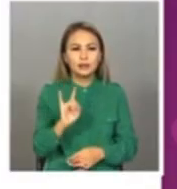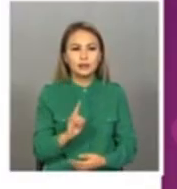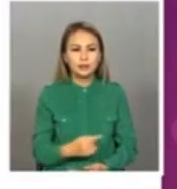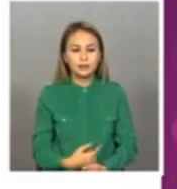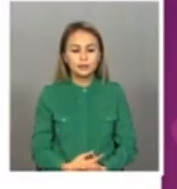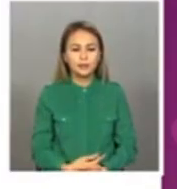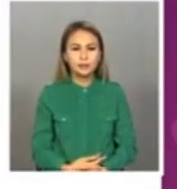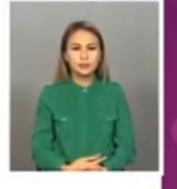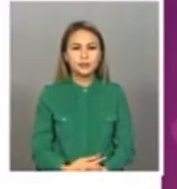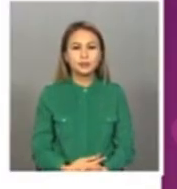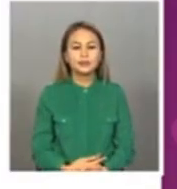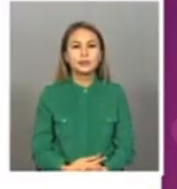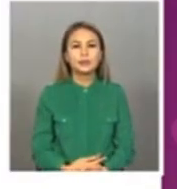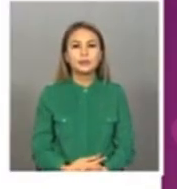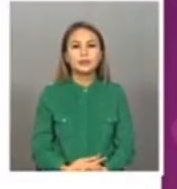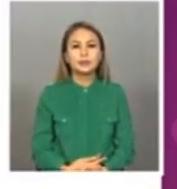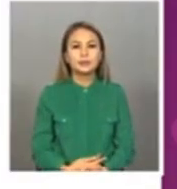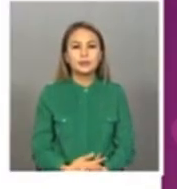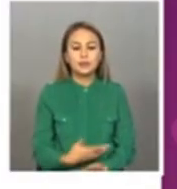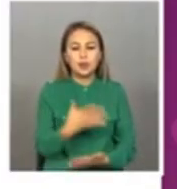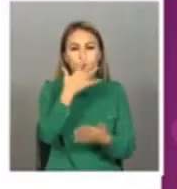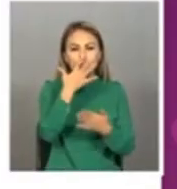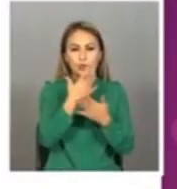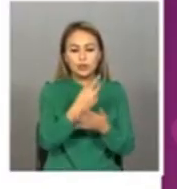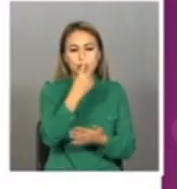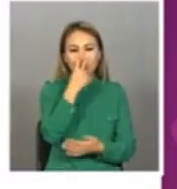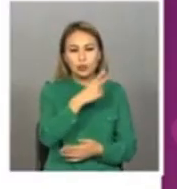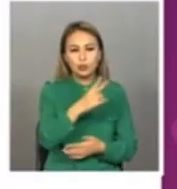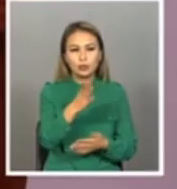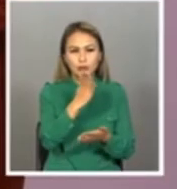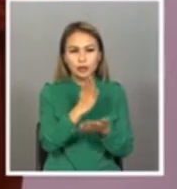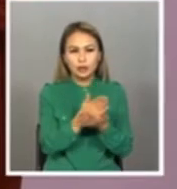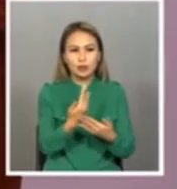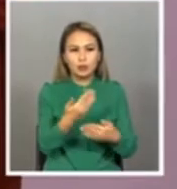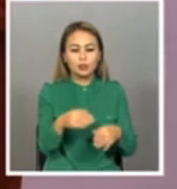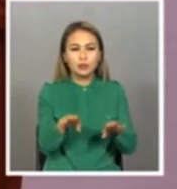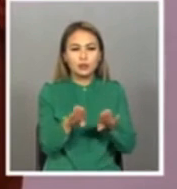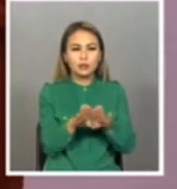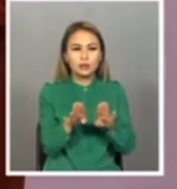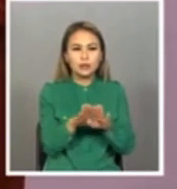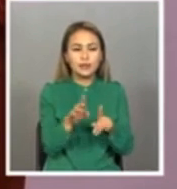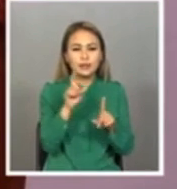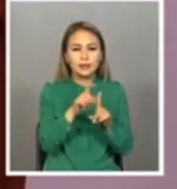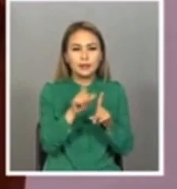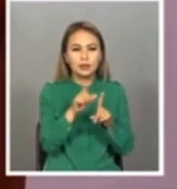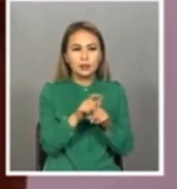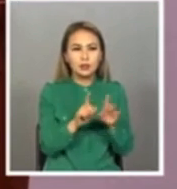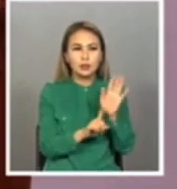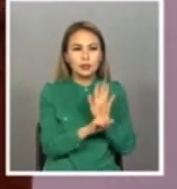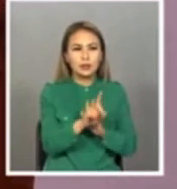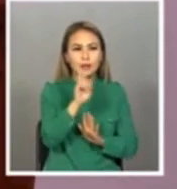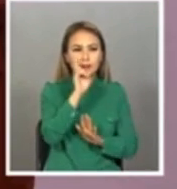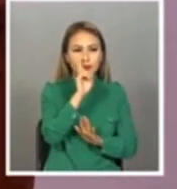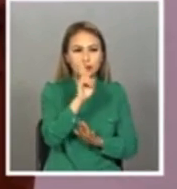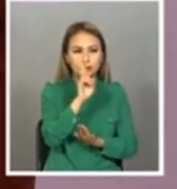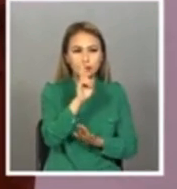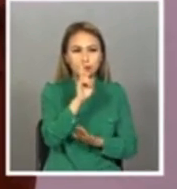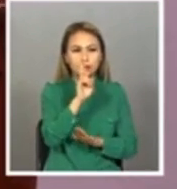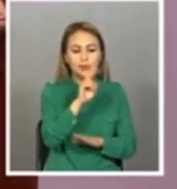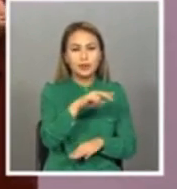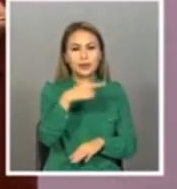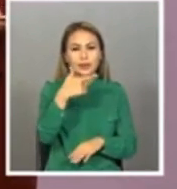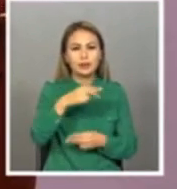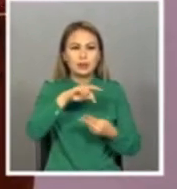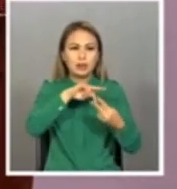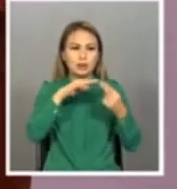қақпағы. Өздерін көріп отырғандай, мұндағы инелік сөзіндегі к дыбысы г дыбысына